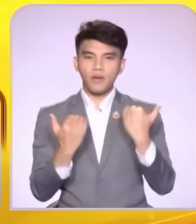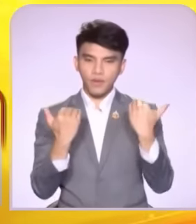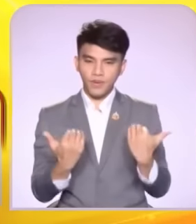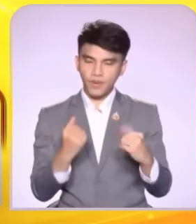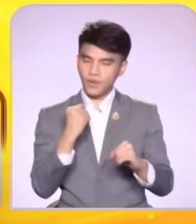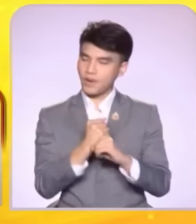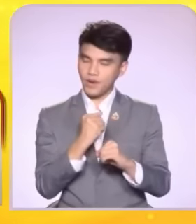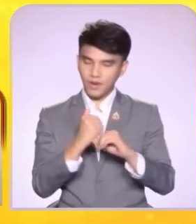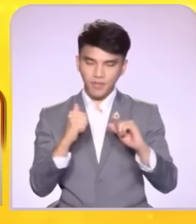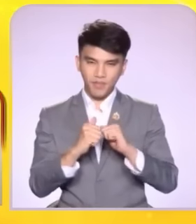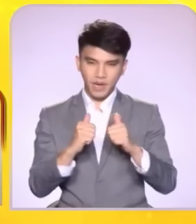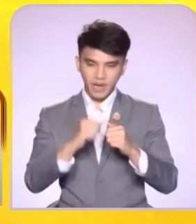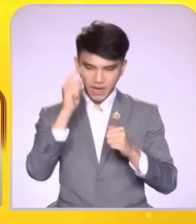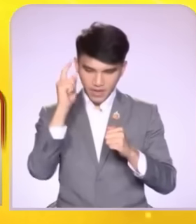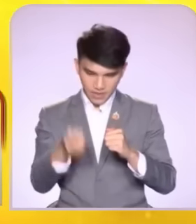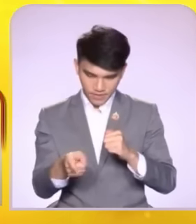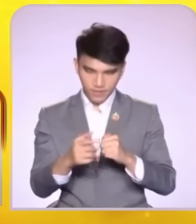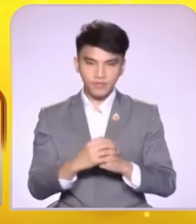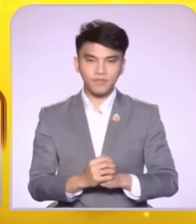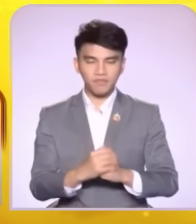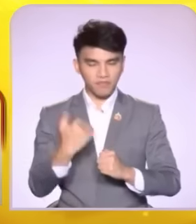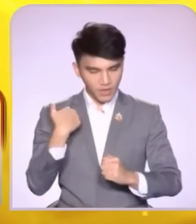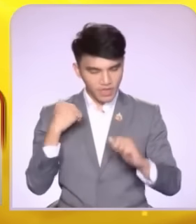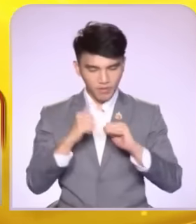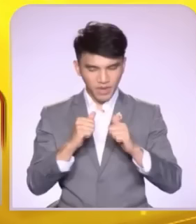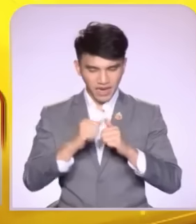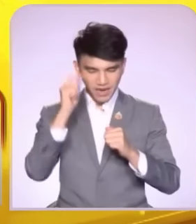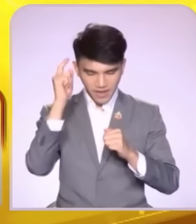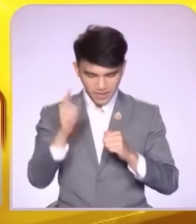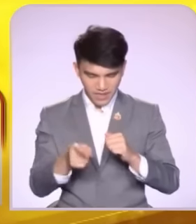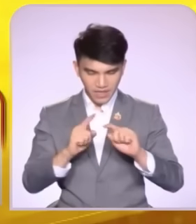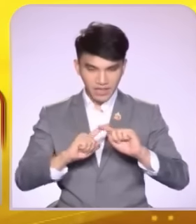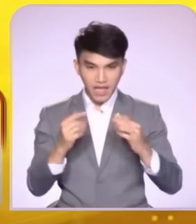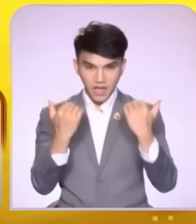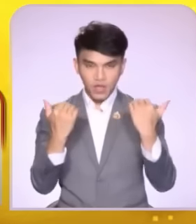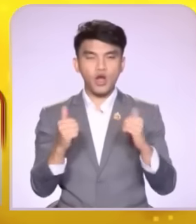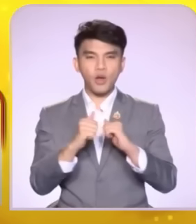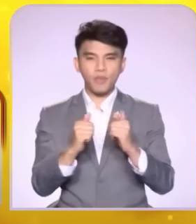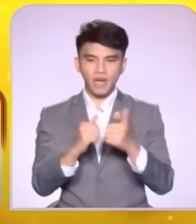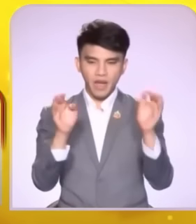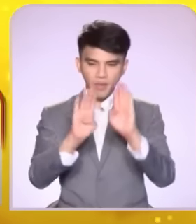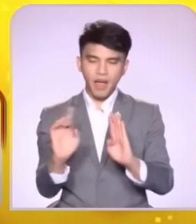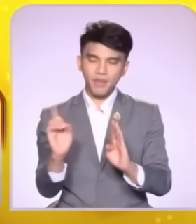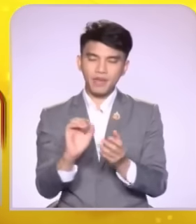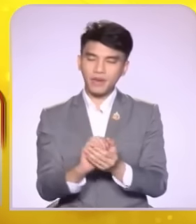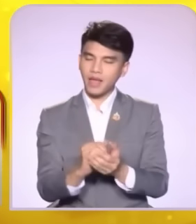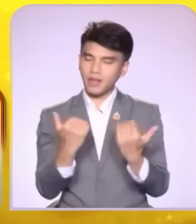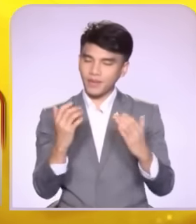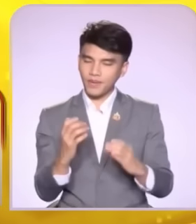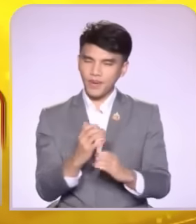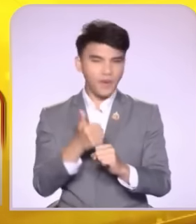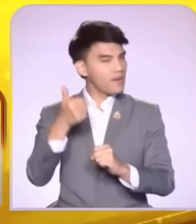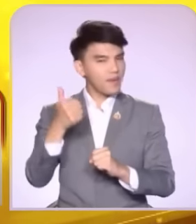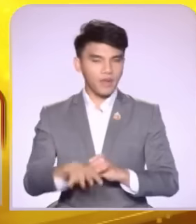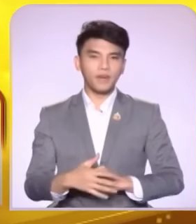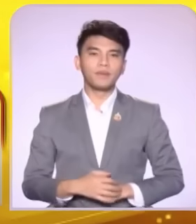จนี้มีปัญหาจริงคำนี้นะมีปัญหาจริงคุณผู้ชมแต่จะเป็นปัญหารูปแบบใดยังไม่สามารถบ